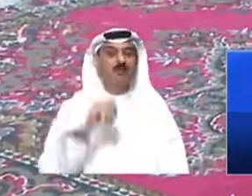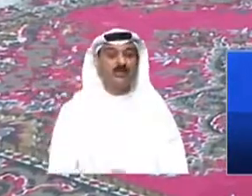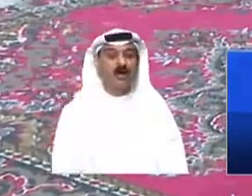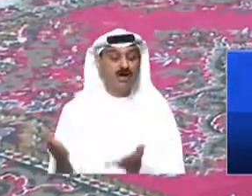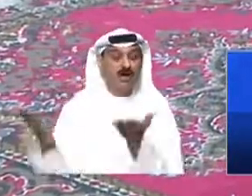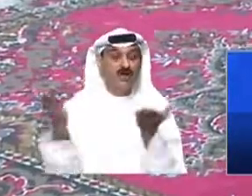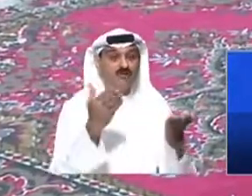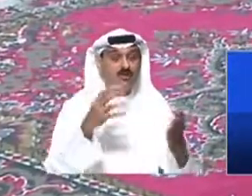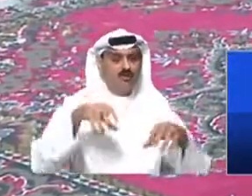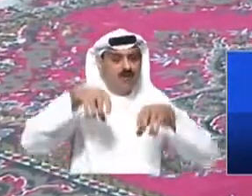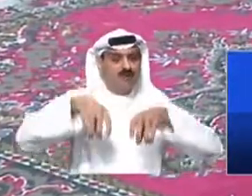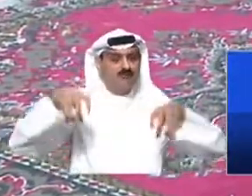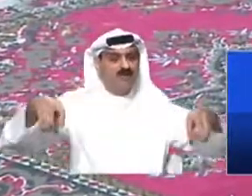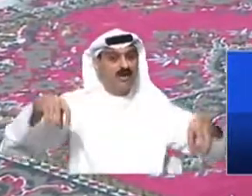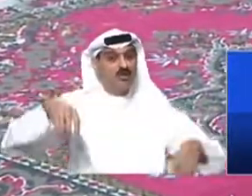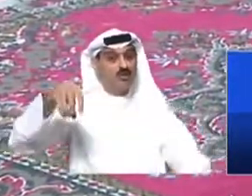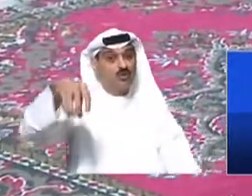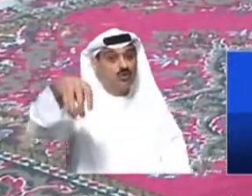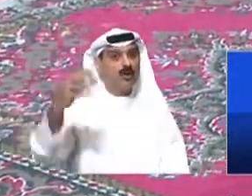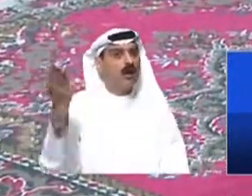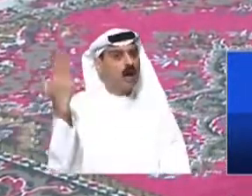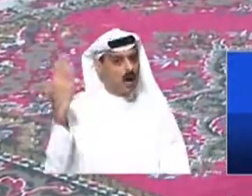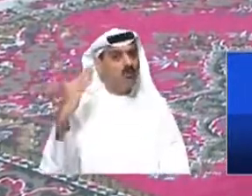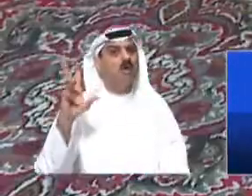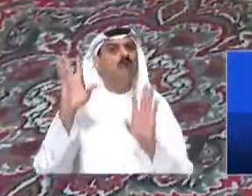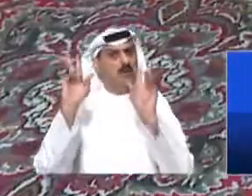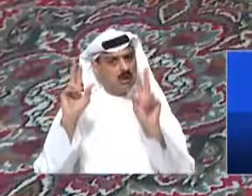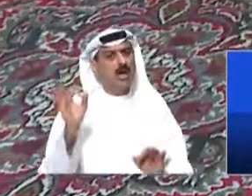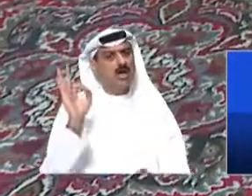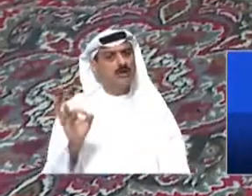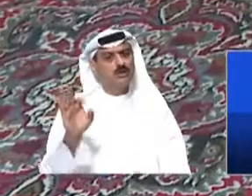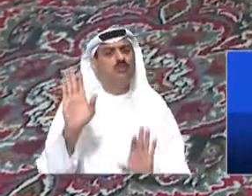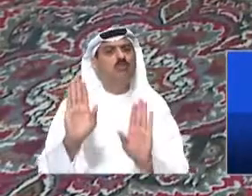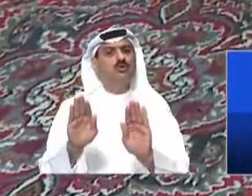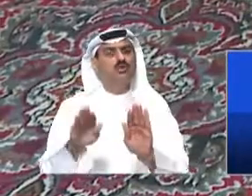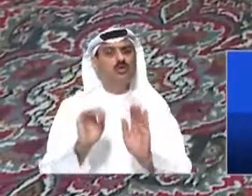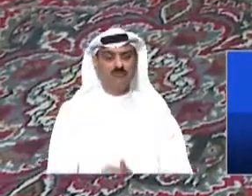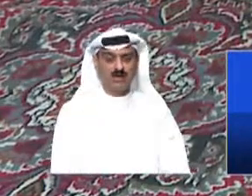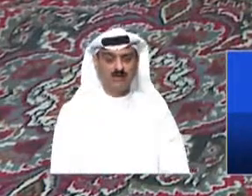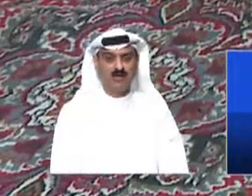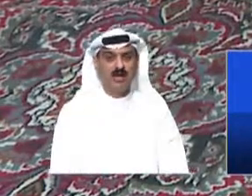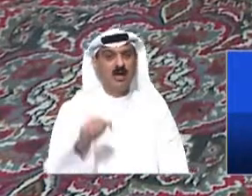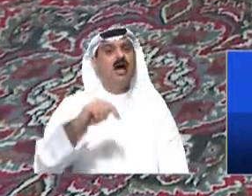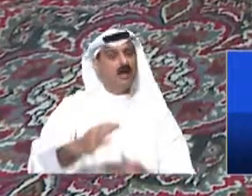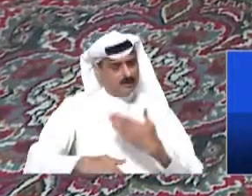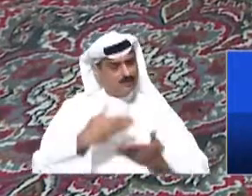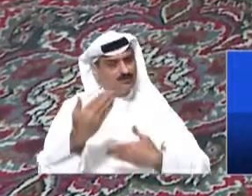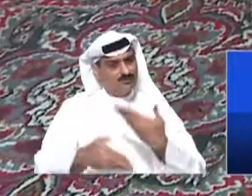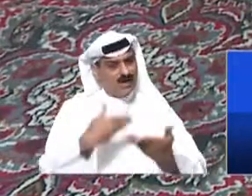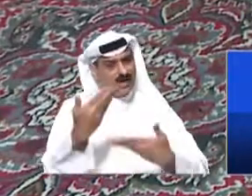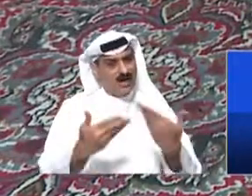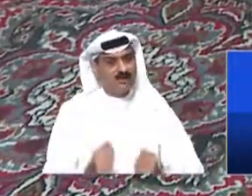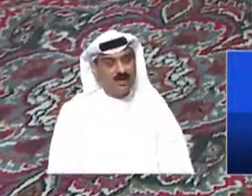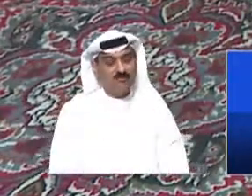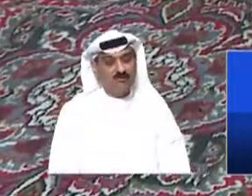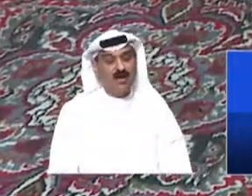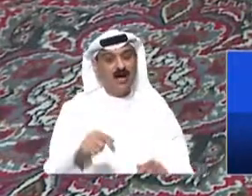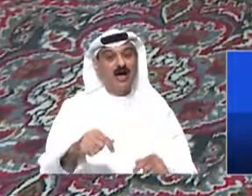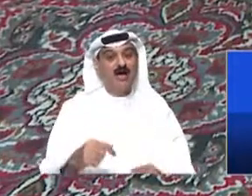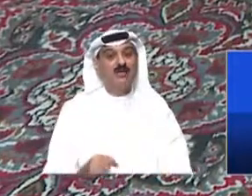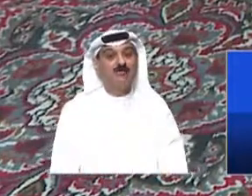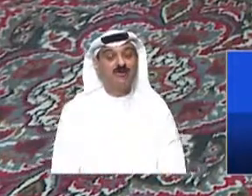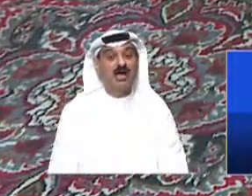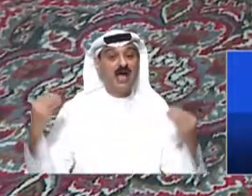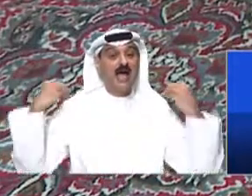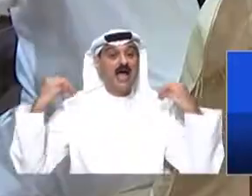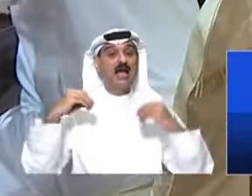يعني الدامة هذه قبل ما تخلى الديوانية ما فيها الدامة، وإحنا حاليا يعني قاعدين نعزز التراث بالالعاب الكويتيه القديمه. الجوائز